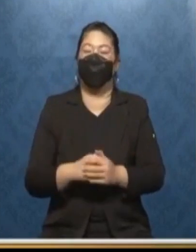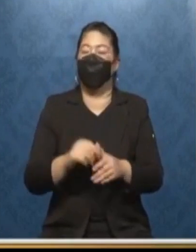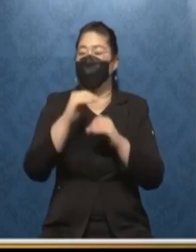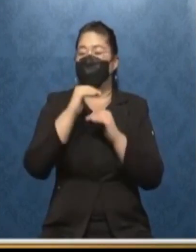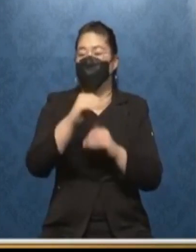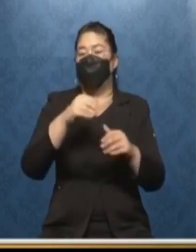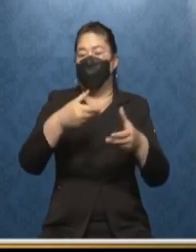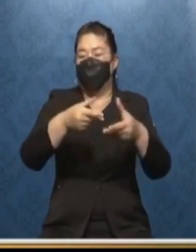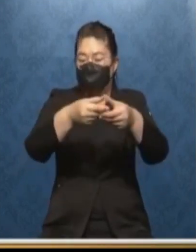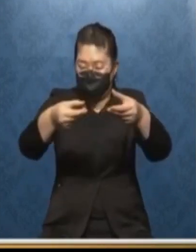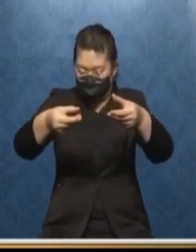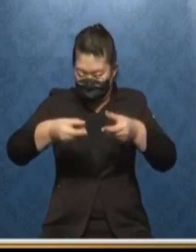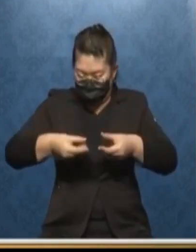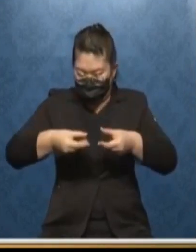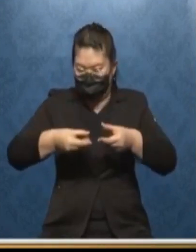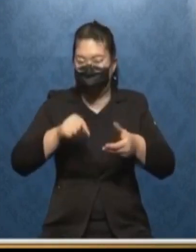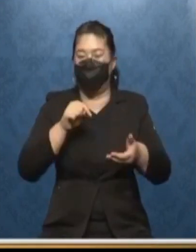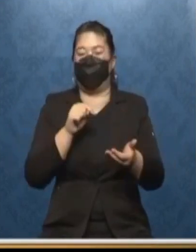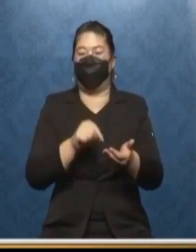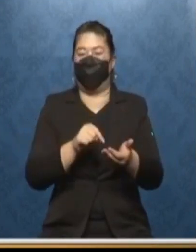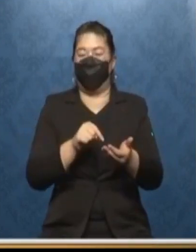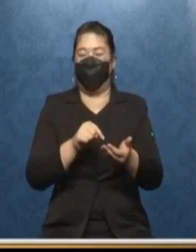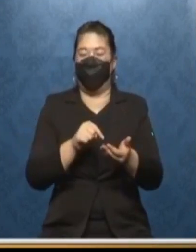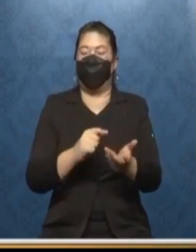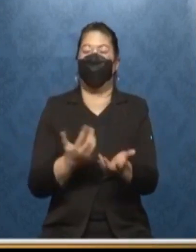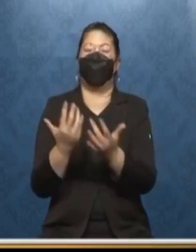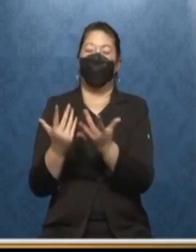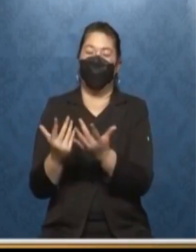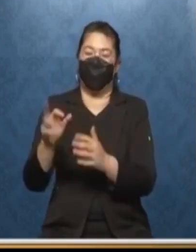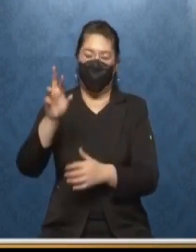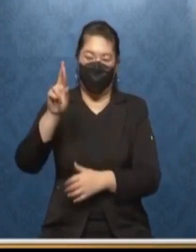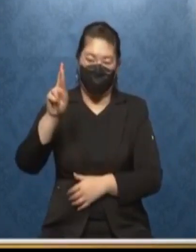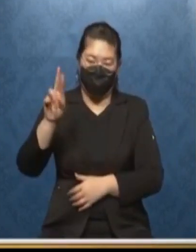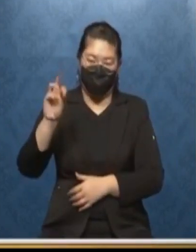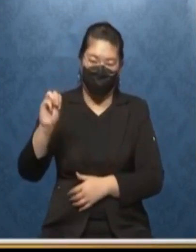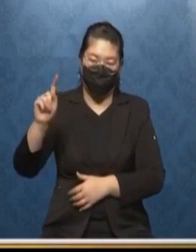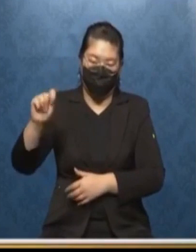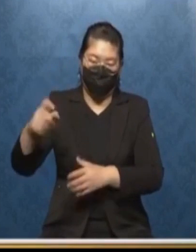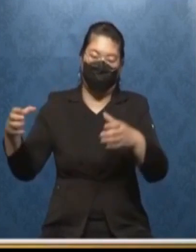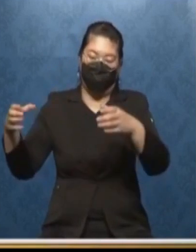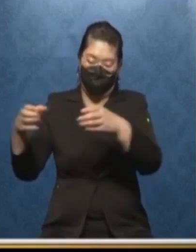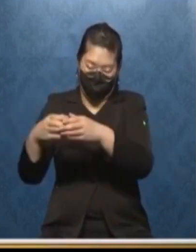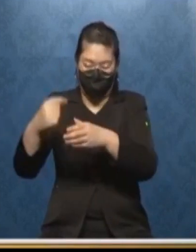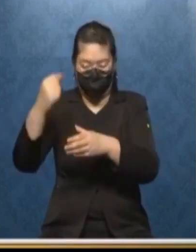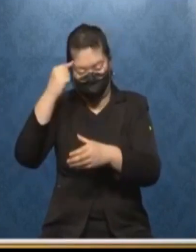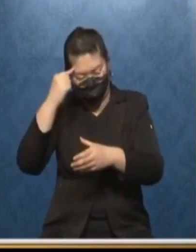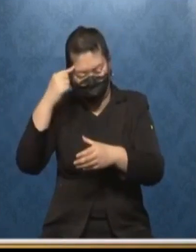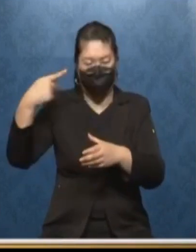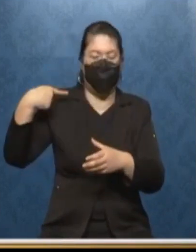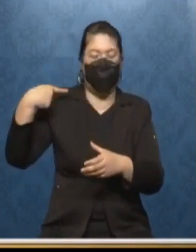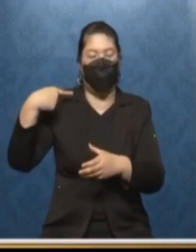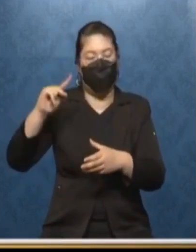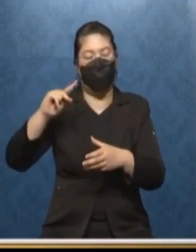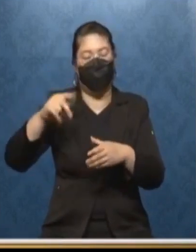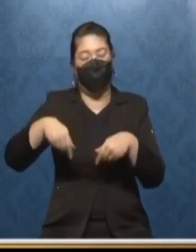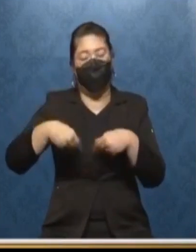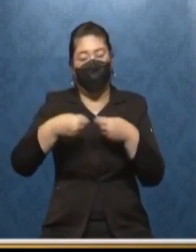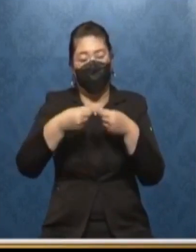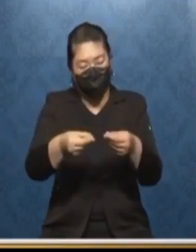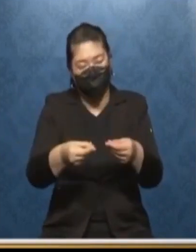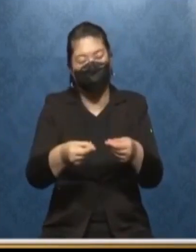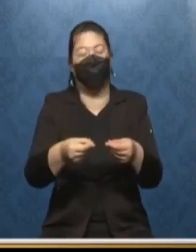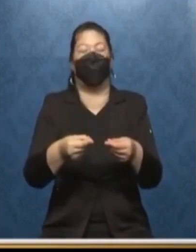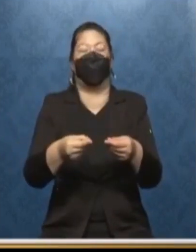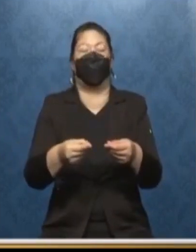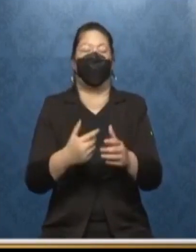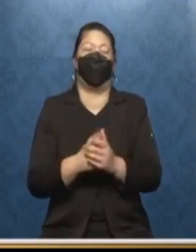ลือเยียวยาหรือชดเชยให้แก่ประชาชนในทุกสาขาอาชีพซึ่งได้รับผลกระทบจากการระบาดของโควิด